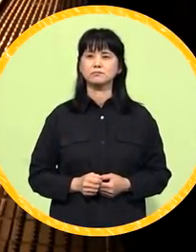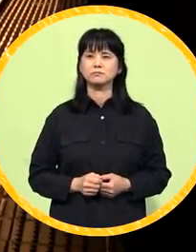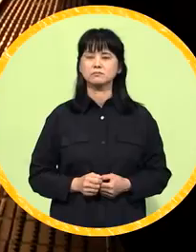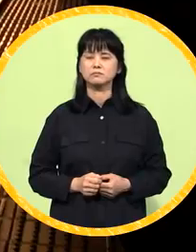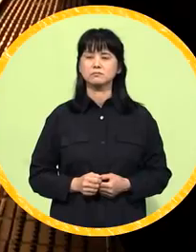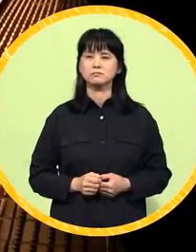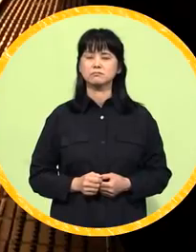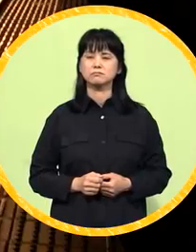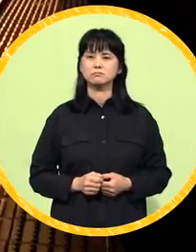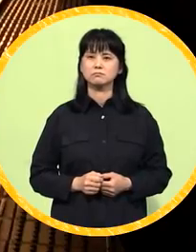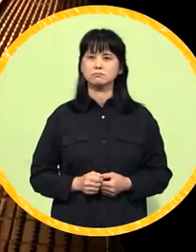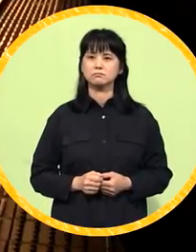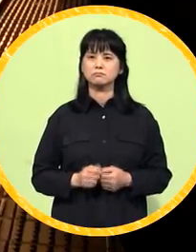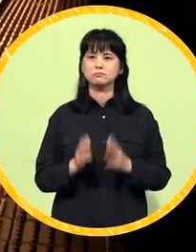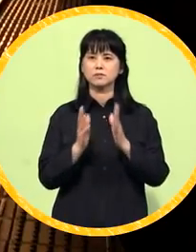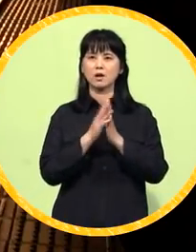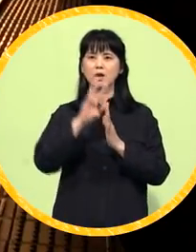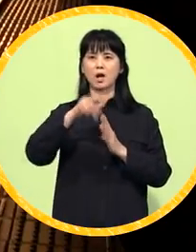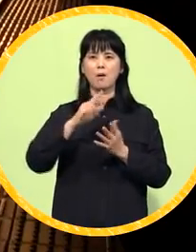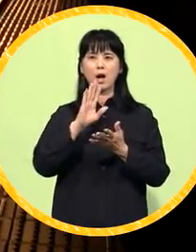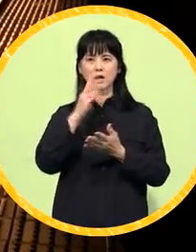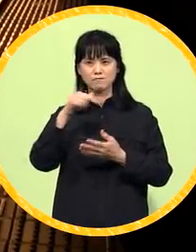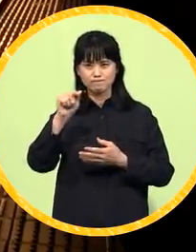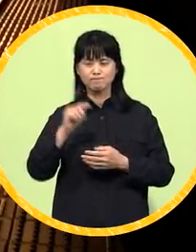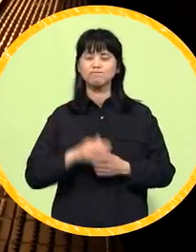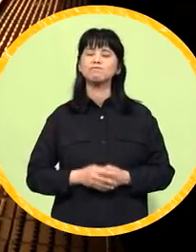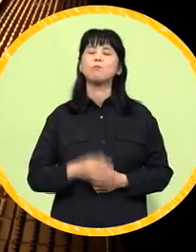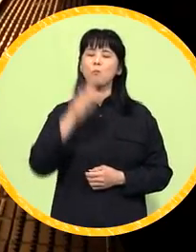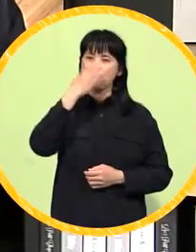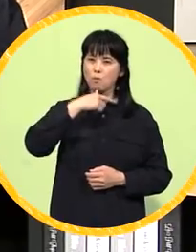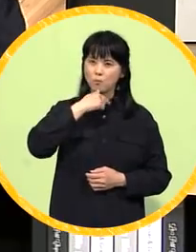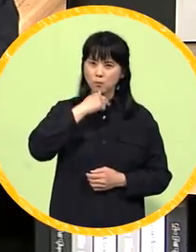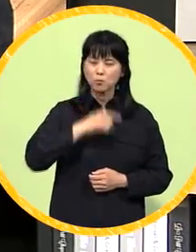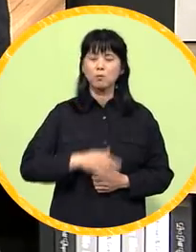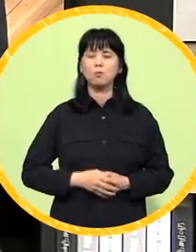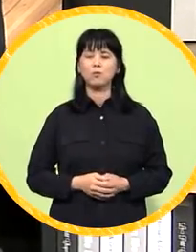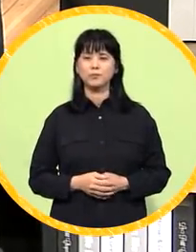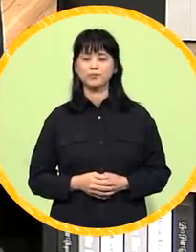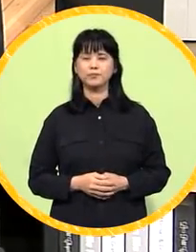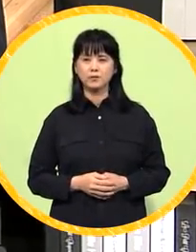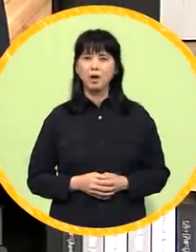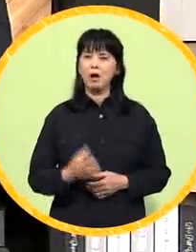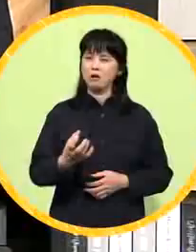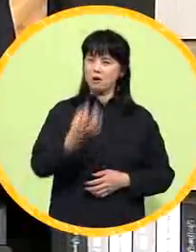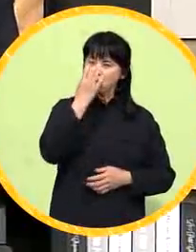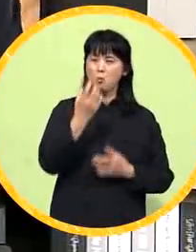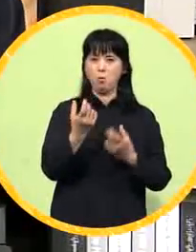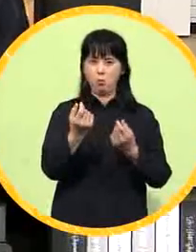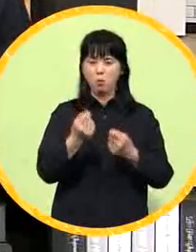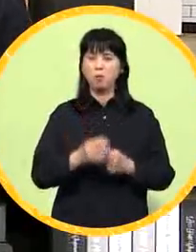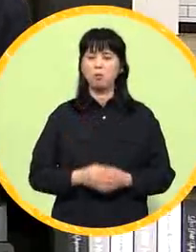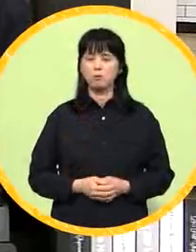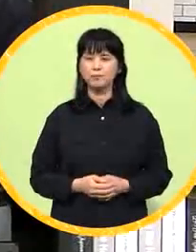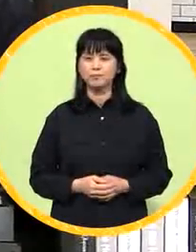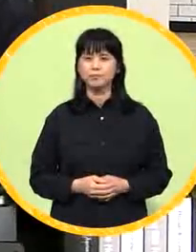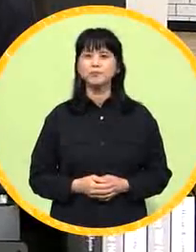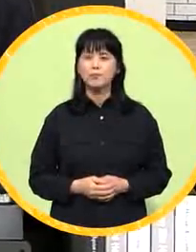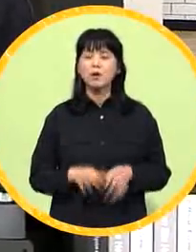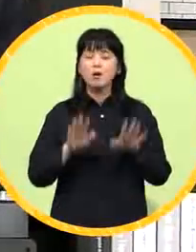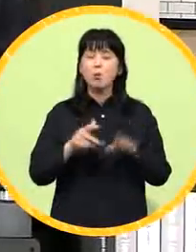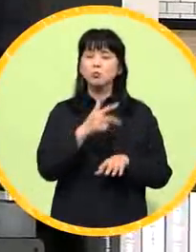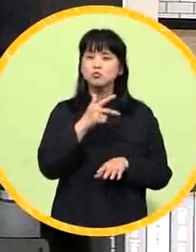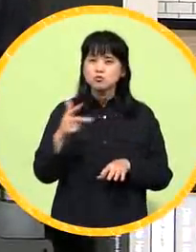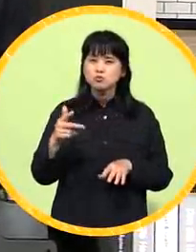にある日一条神奈川県あはなるほどねええええかっこいいですね早速で